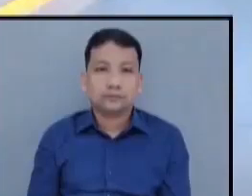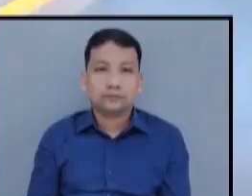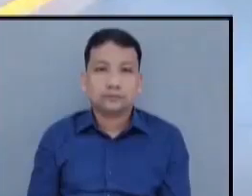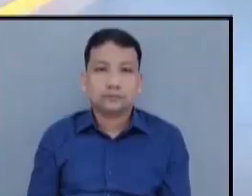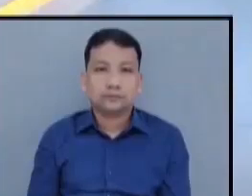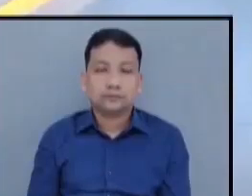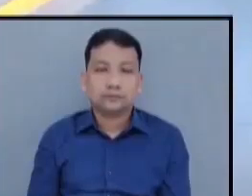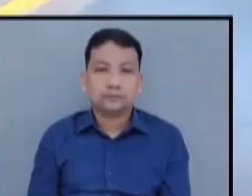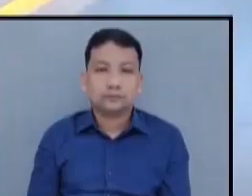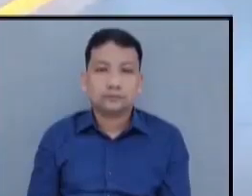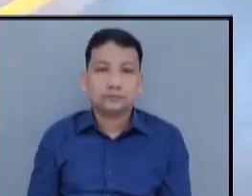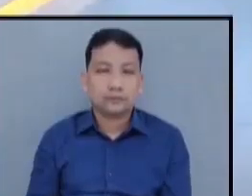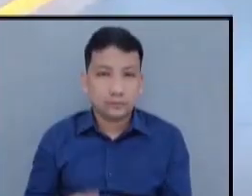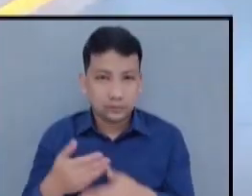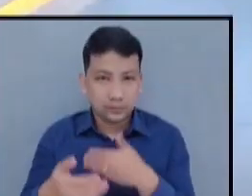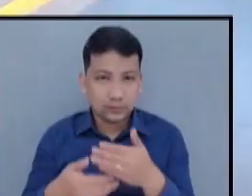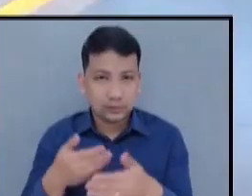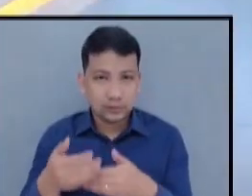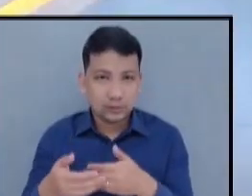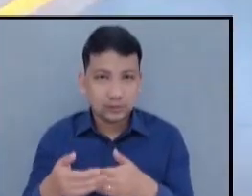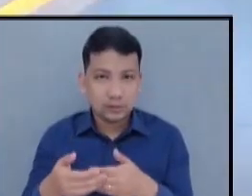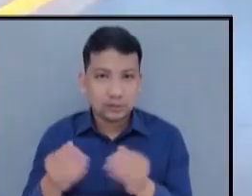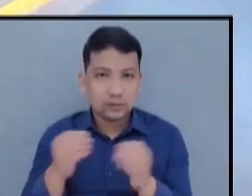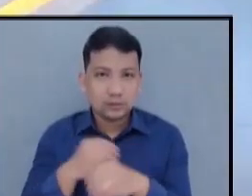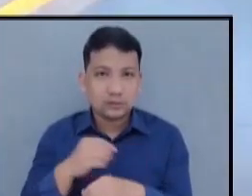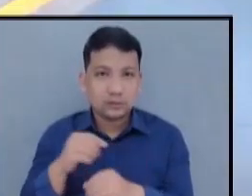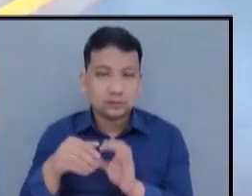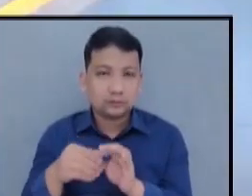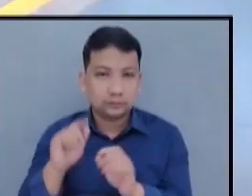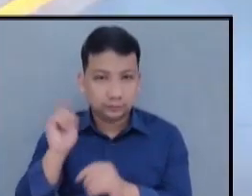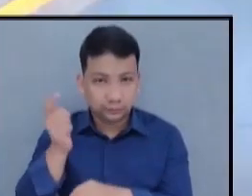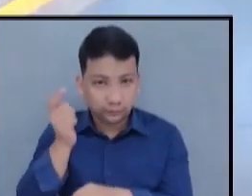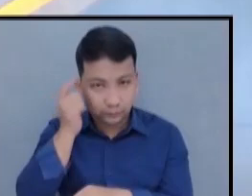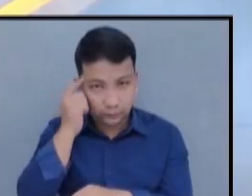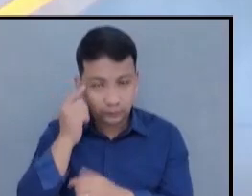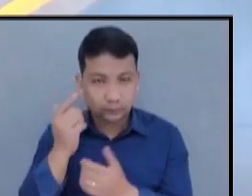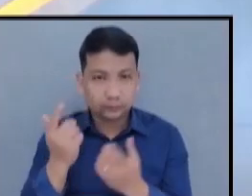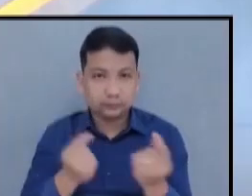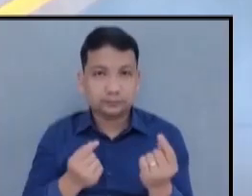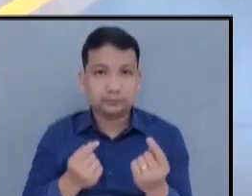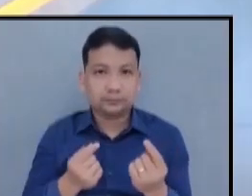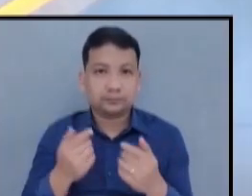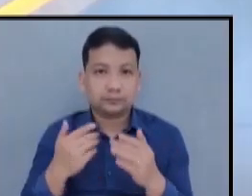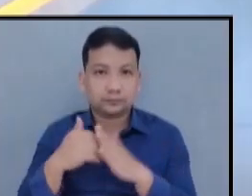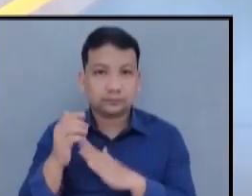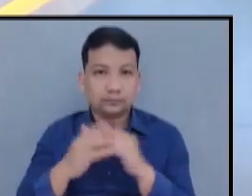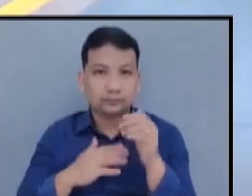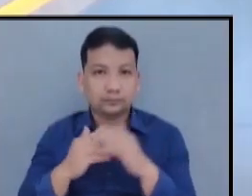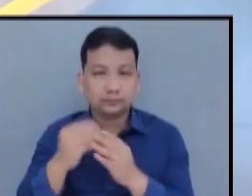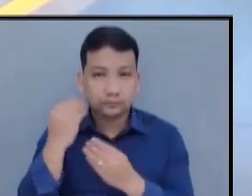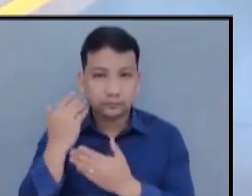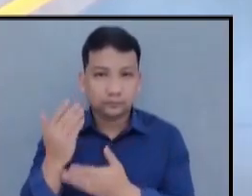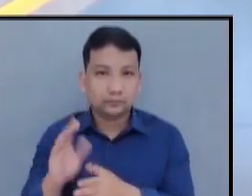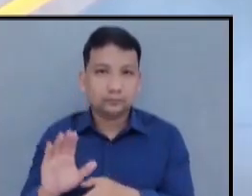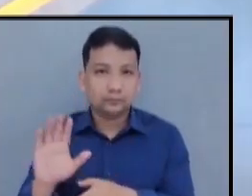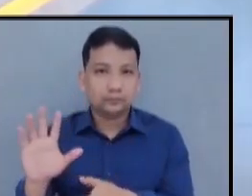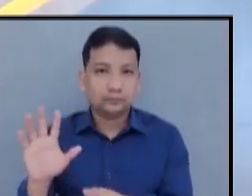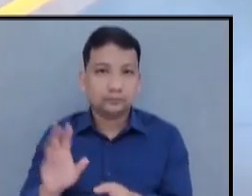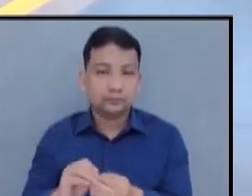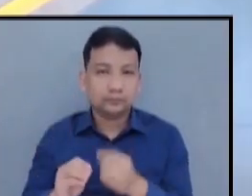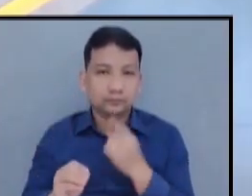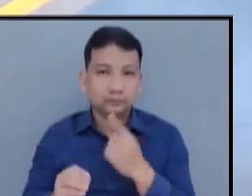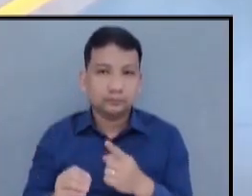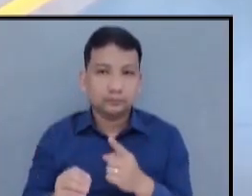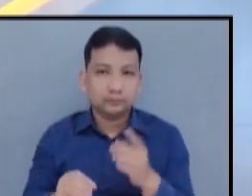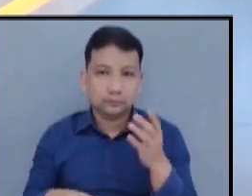Unti-unti na nagpapatupad ang ilang opisina ng gobyerno ng mga hakbang para gawing mas maginhawa ang kalagayan ng kanilang mga kawani. Tulad